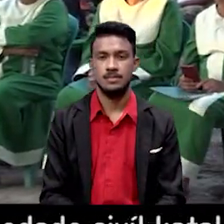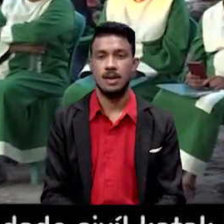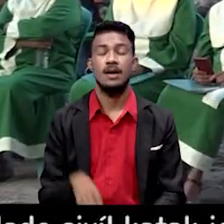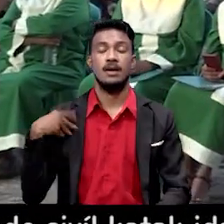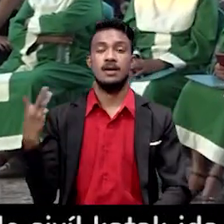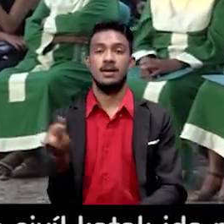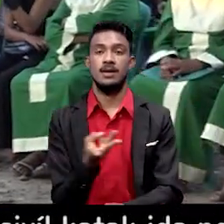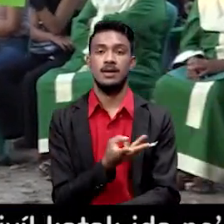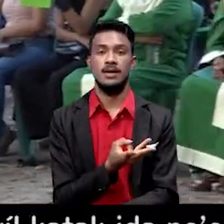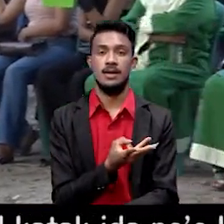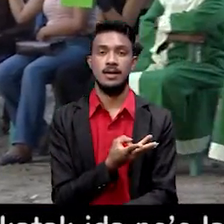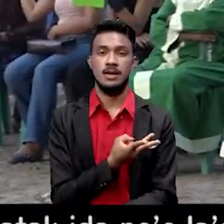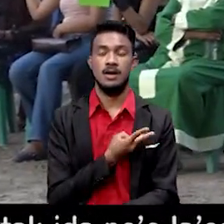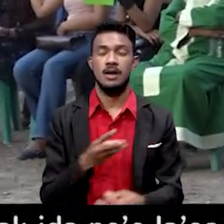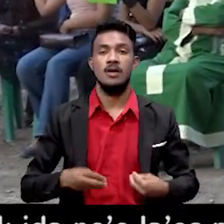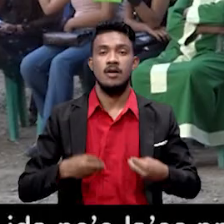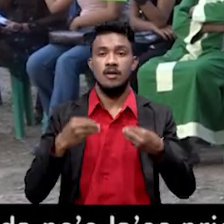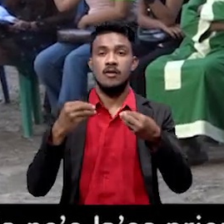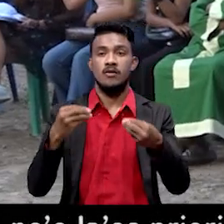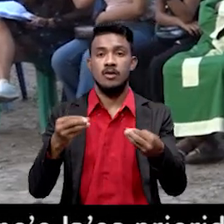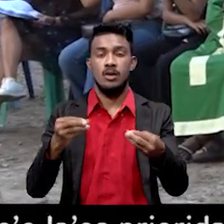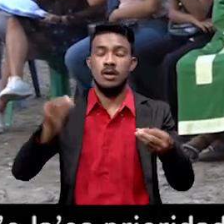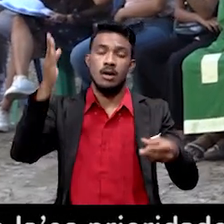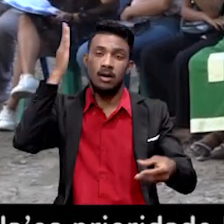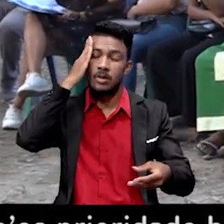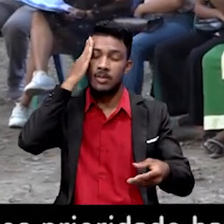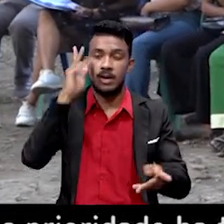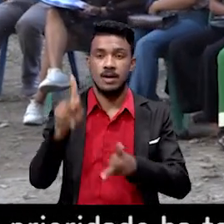kita fono menasim pa sirnencia.